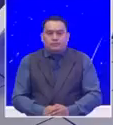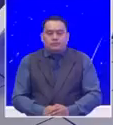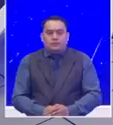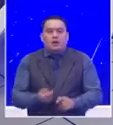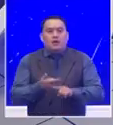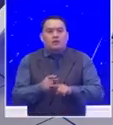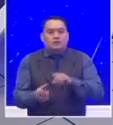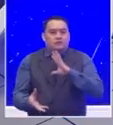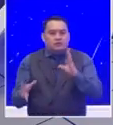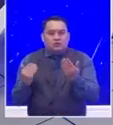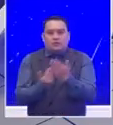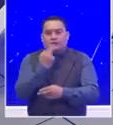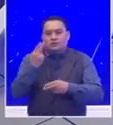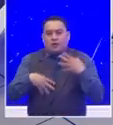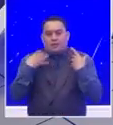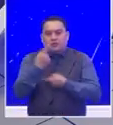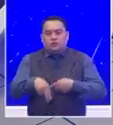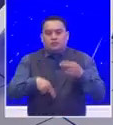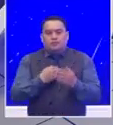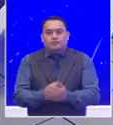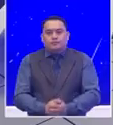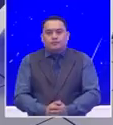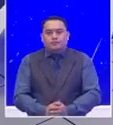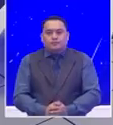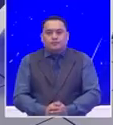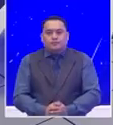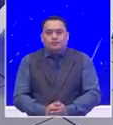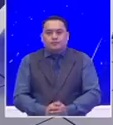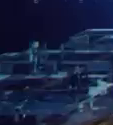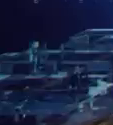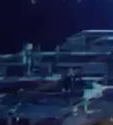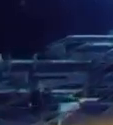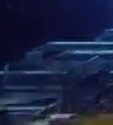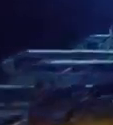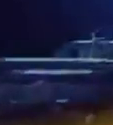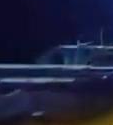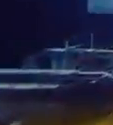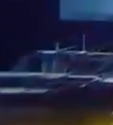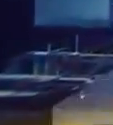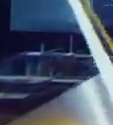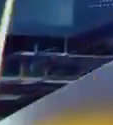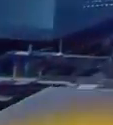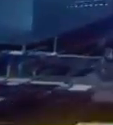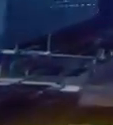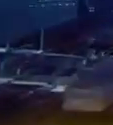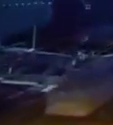Это была вся информация к этому часу. Спасибо за внимание. До свидания.